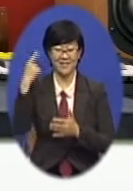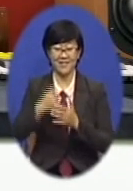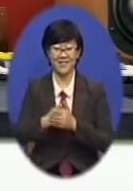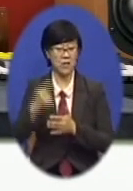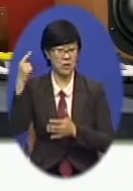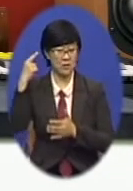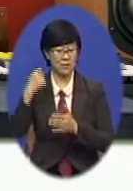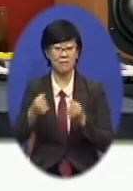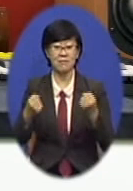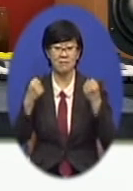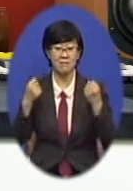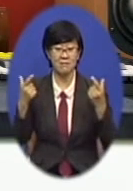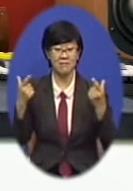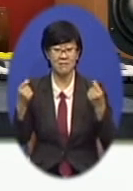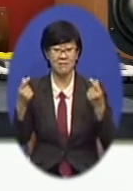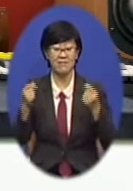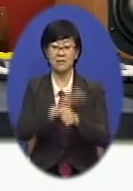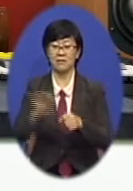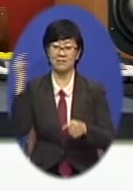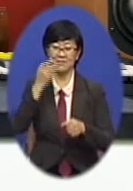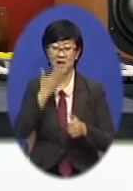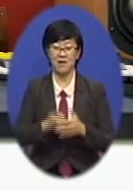귀도 굉장히 밝으신가 봐요.